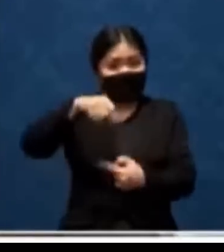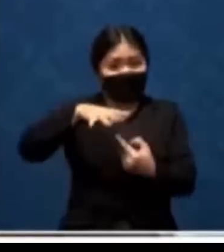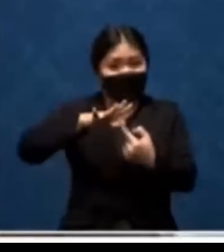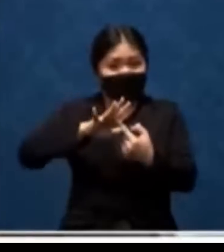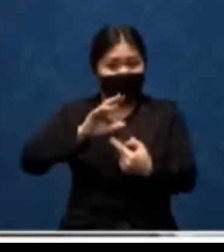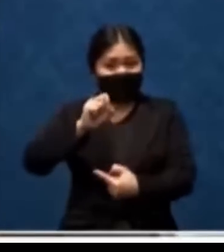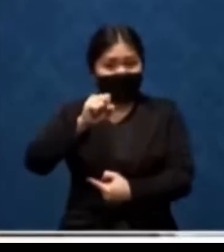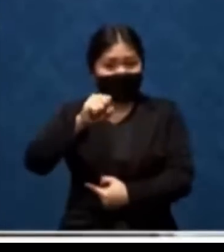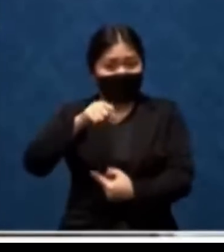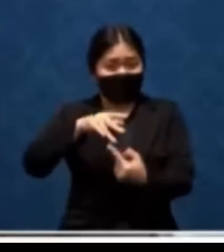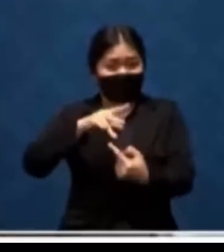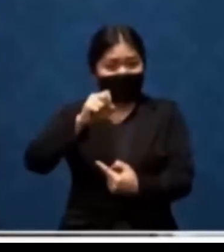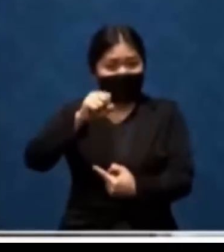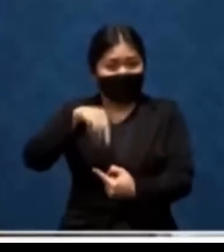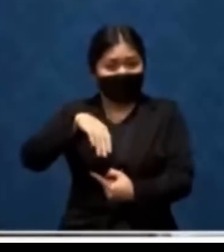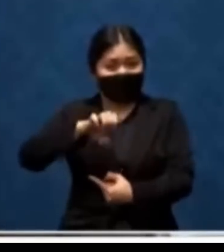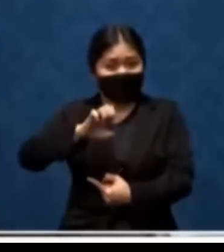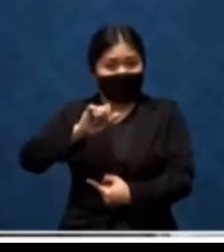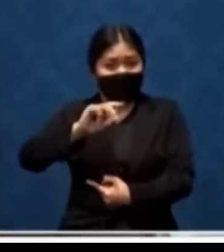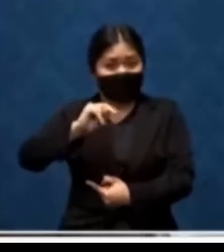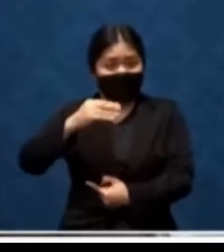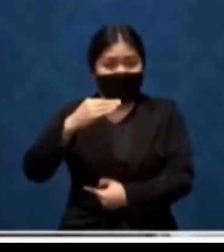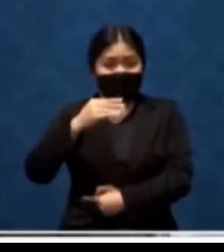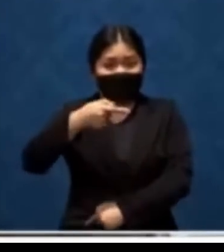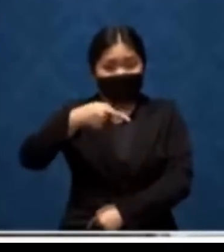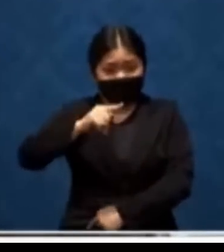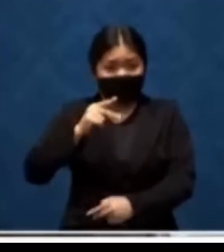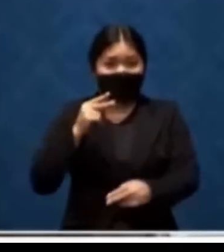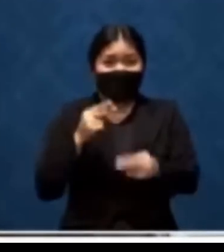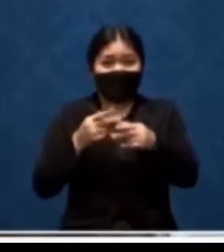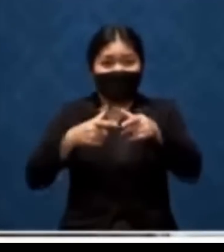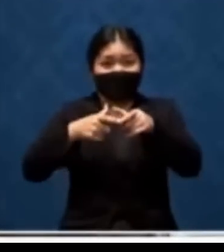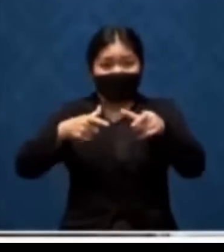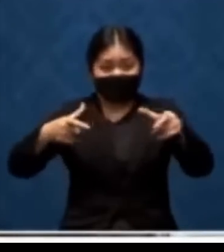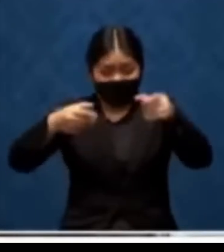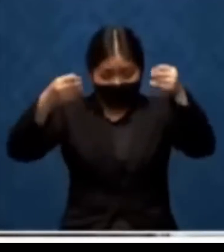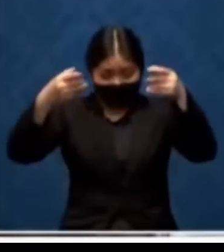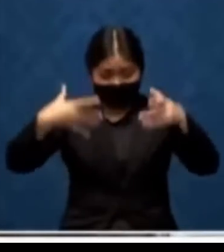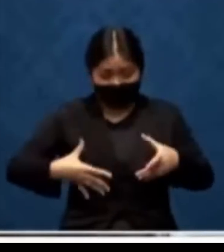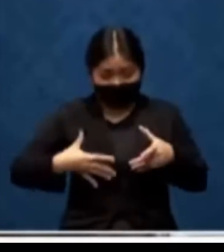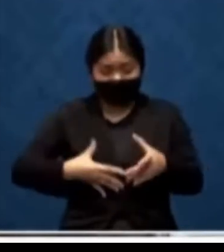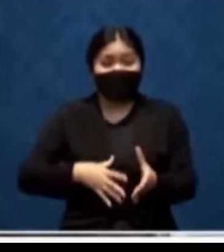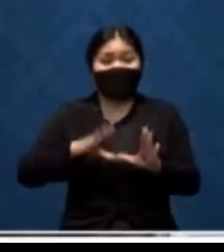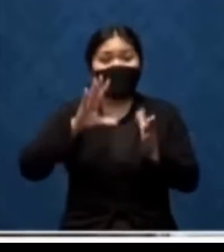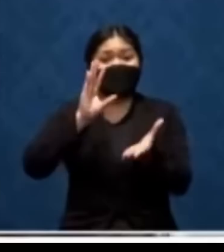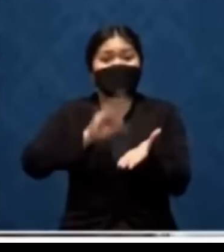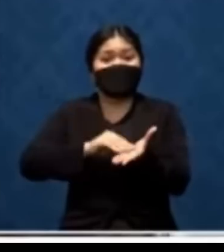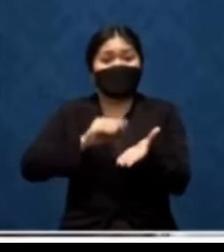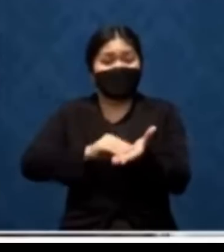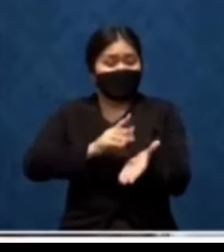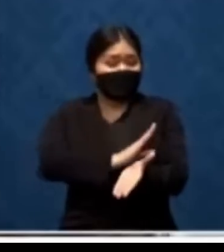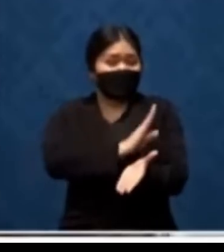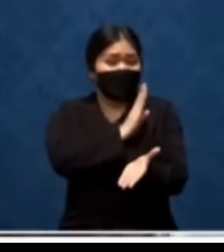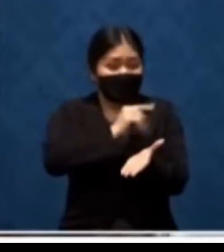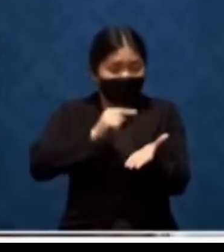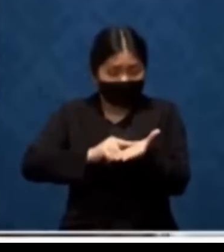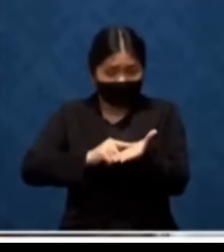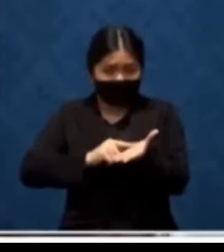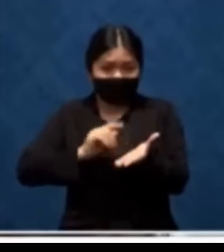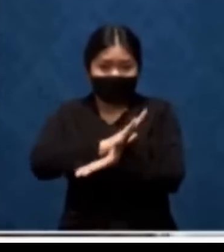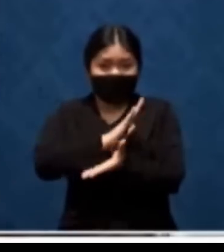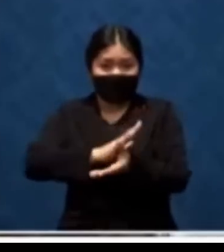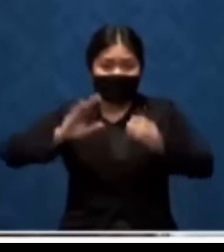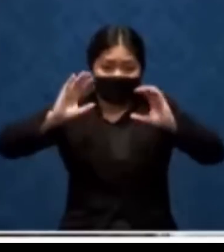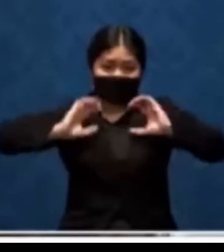ข้อหาแจ้งข้อมูลเท็จในการออกบัตรประชาชนและเอกสารราชการมีหมายจับ